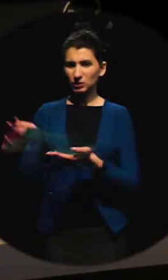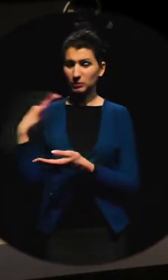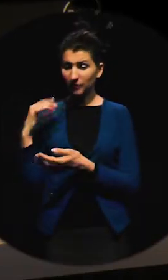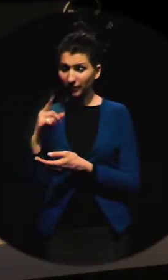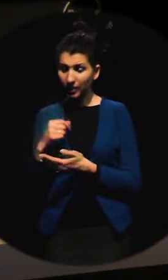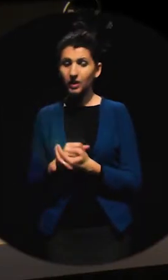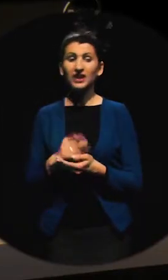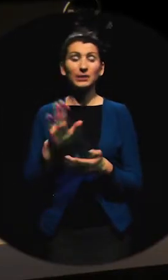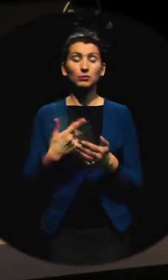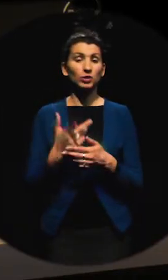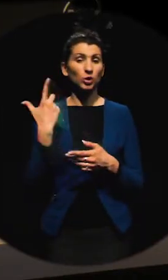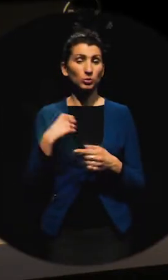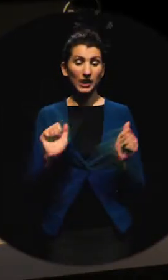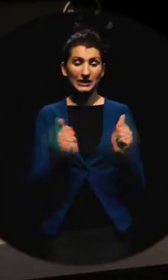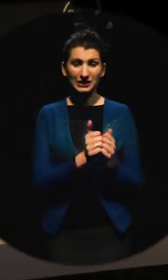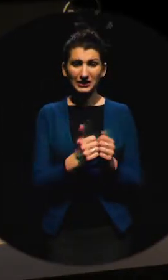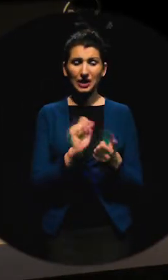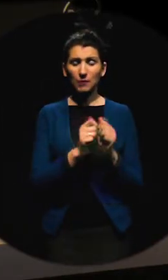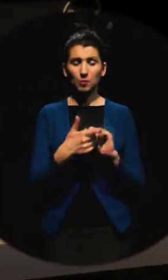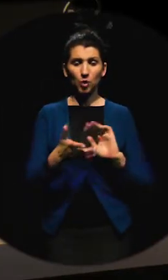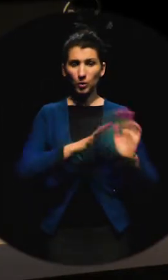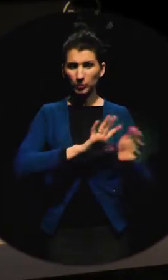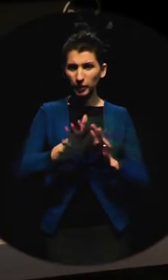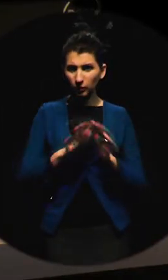opiekunowie z kolei